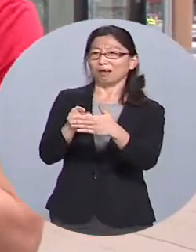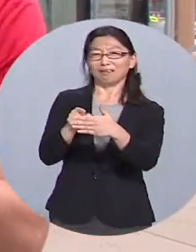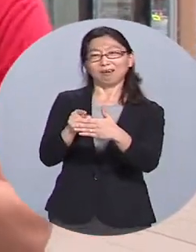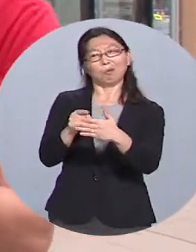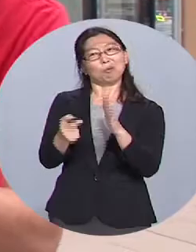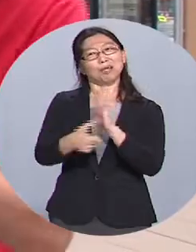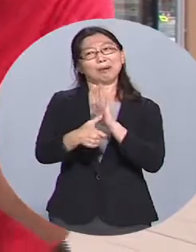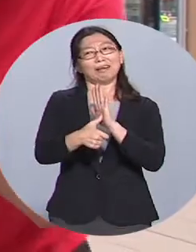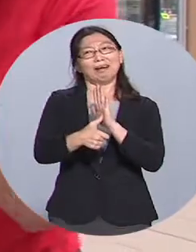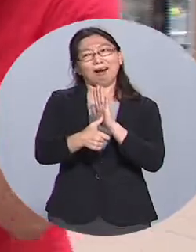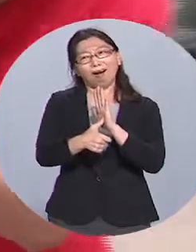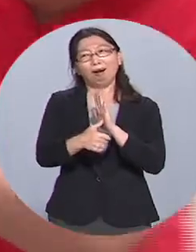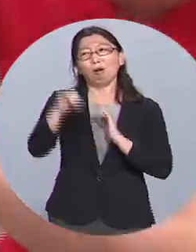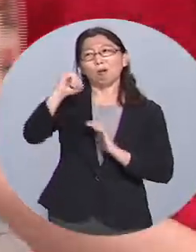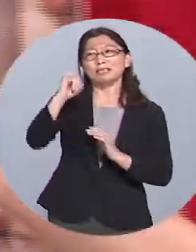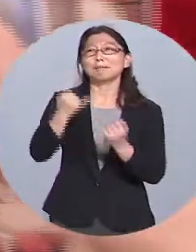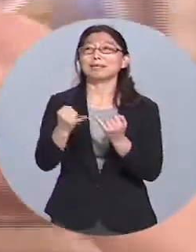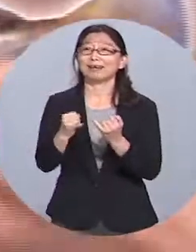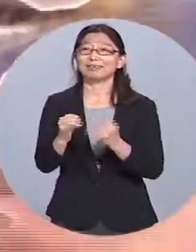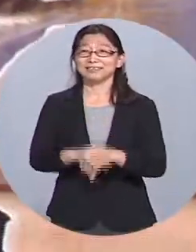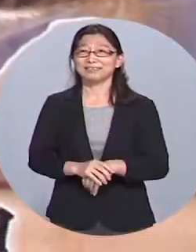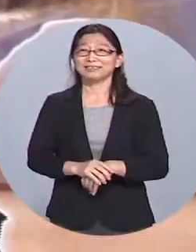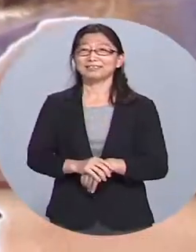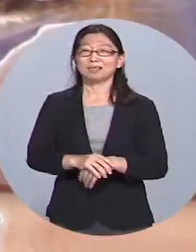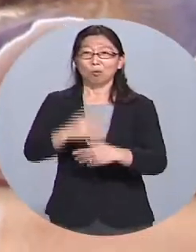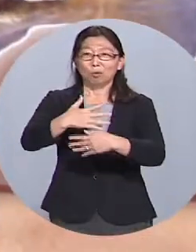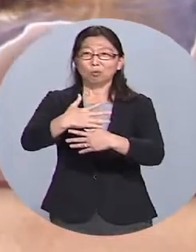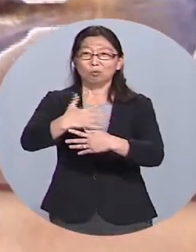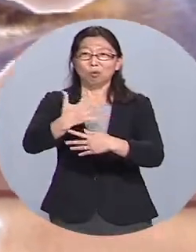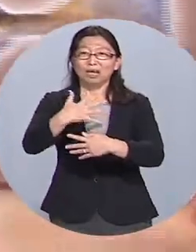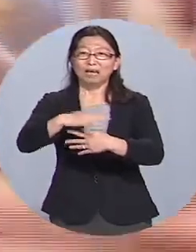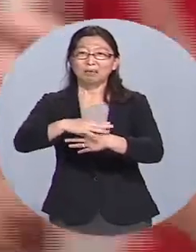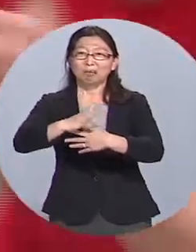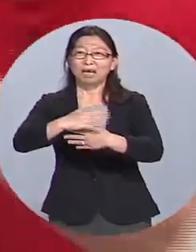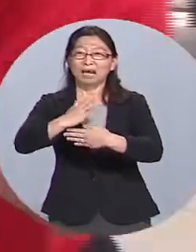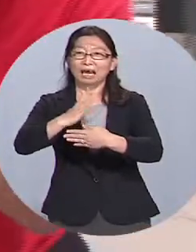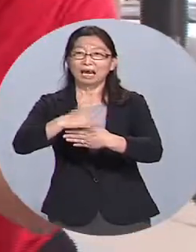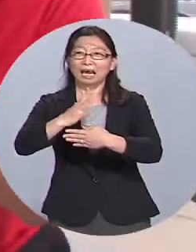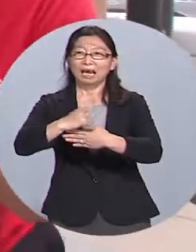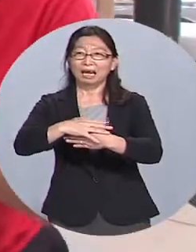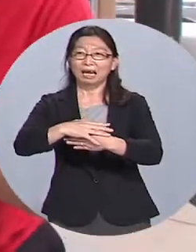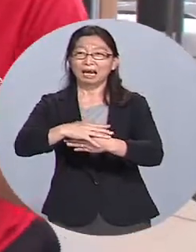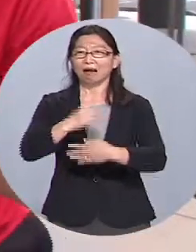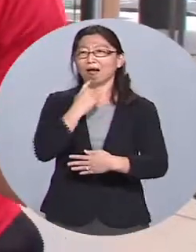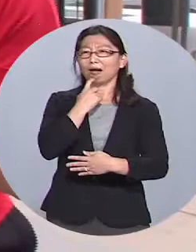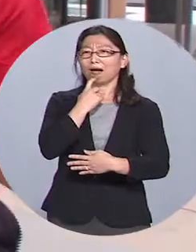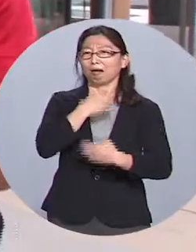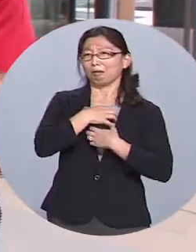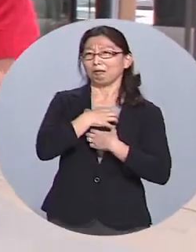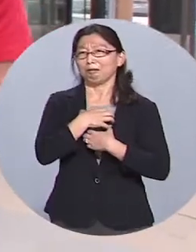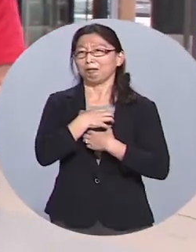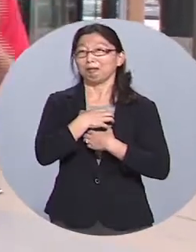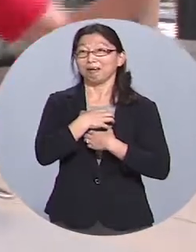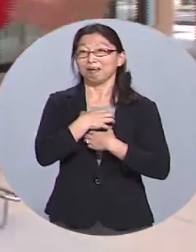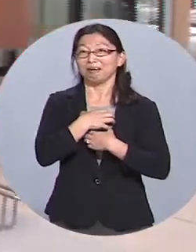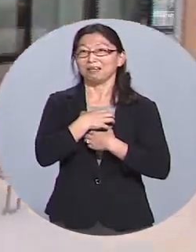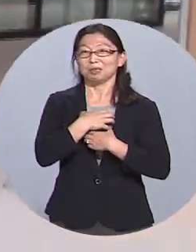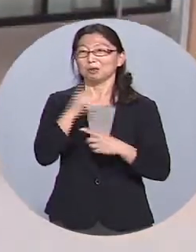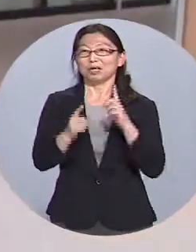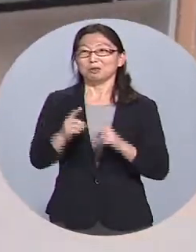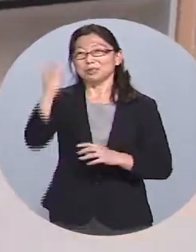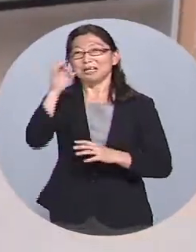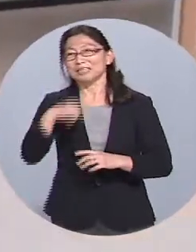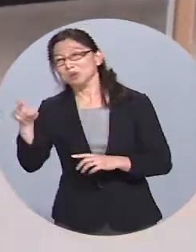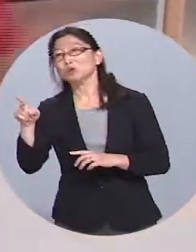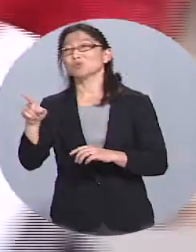ちゃんみたいな名前ですけども、見てください、このトゲもちょっと怖そうでね、見た目危なそうな魚ですけども、この武蔵富美男探し出したい